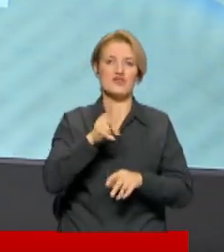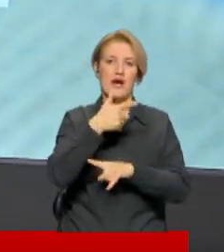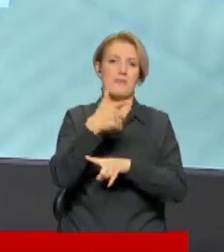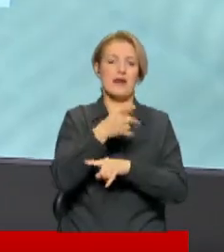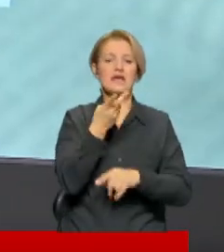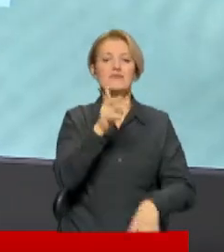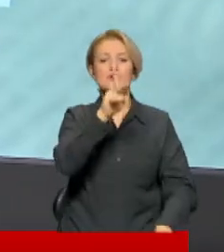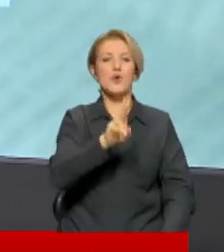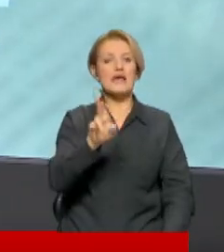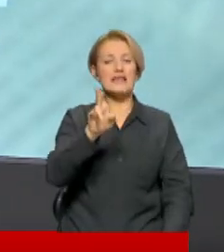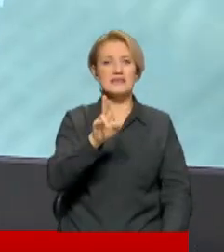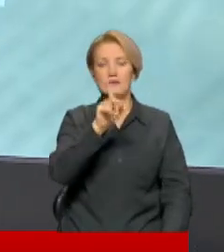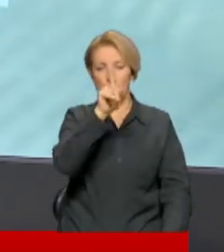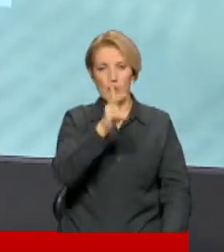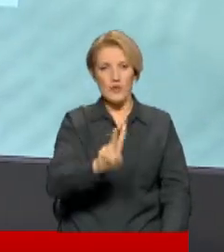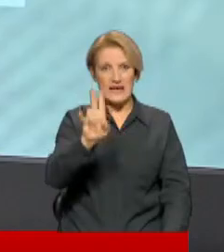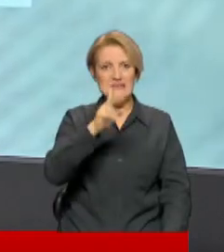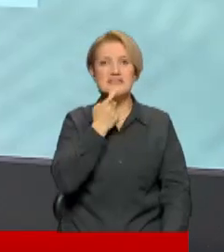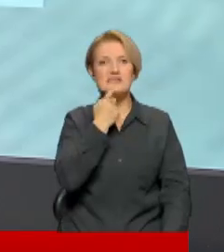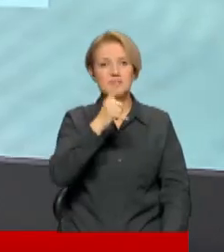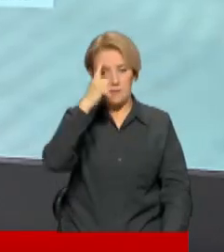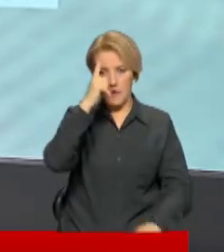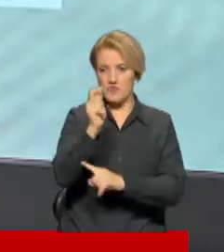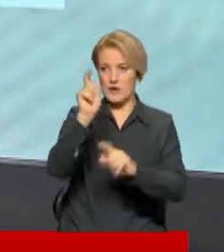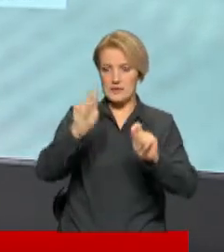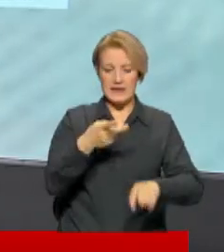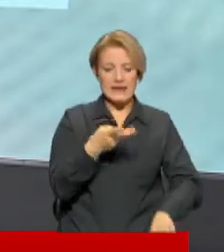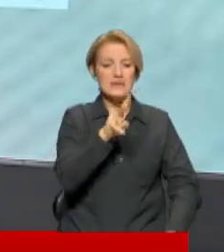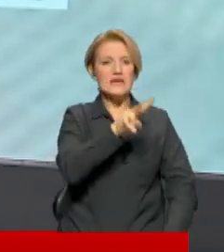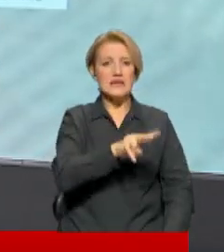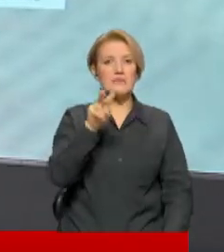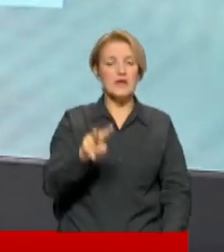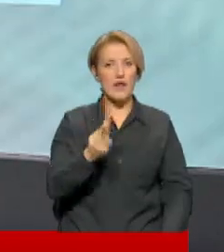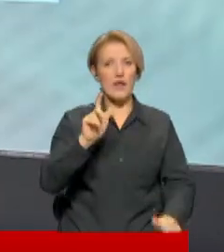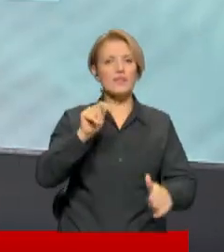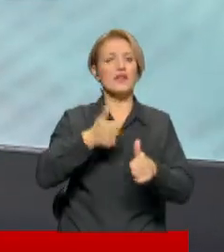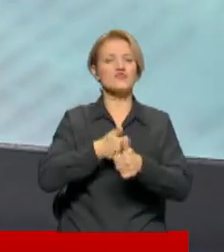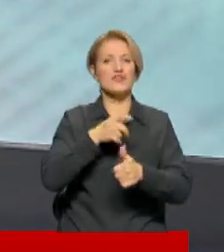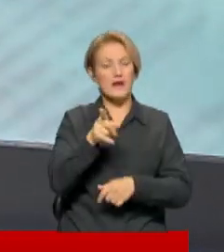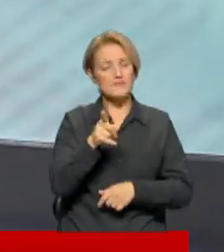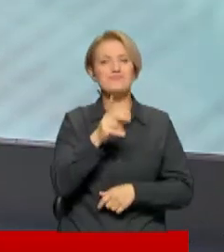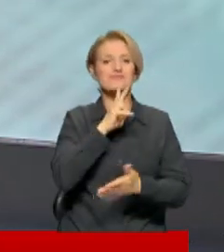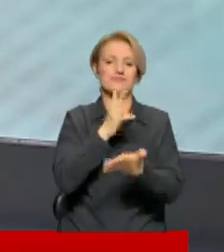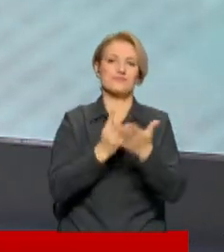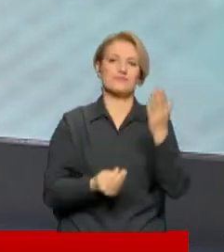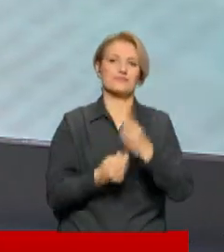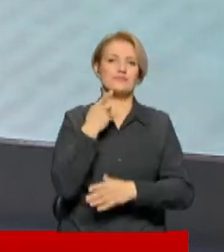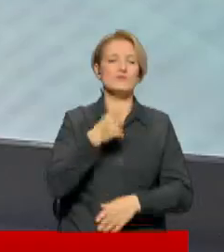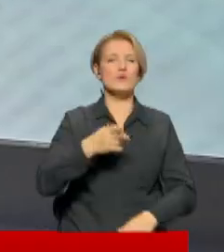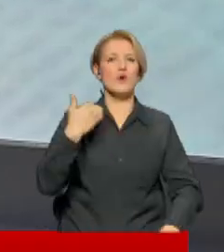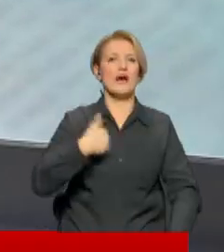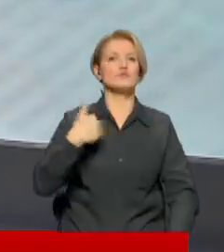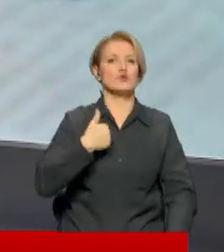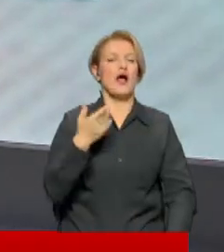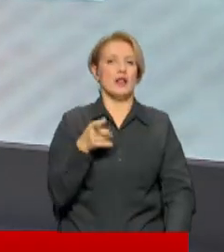artık 2017'de başvurusu yapılıyor sene 2022 danıştay'dan kararı çıktı artık taksilerde orası kamusal alan